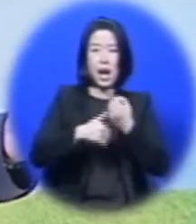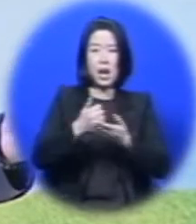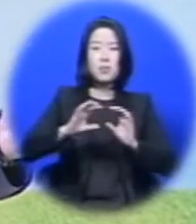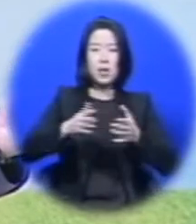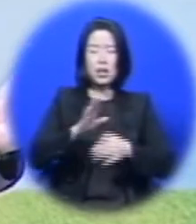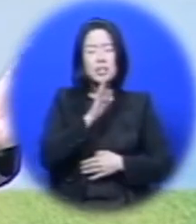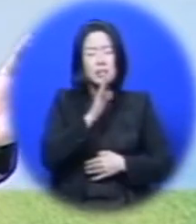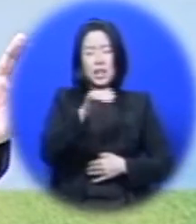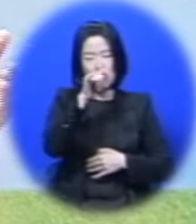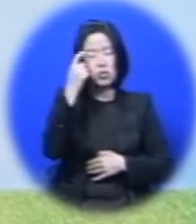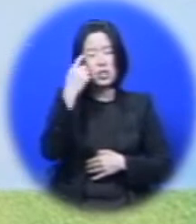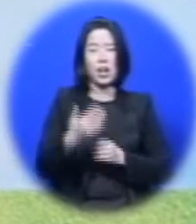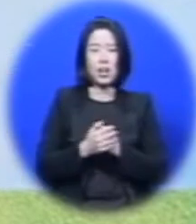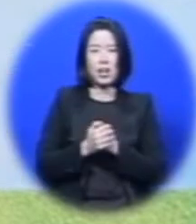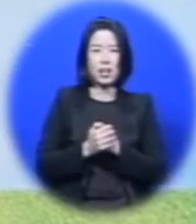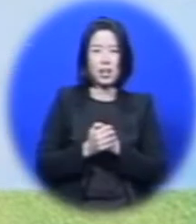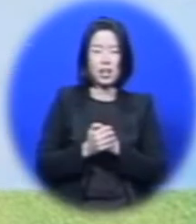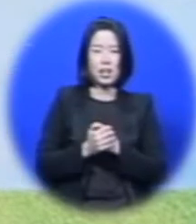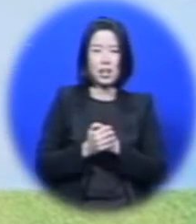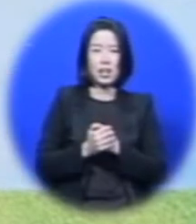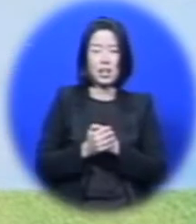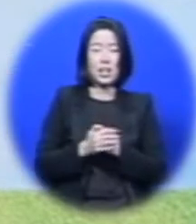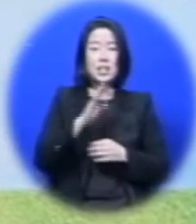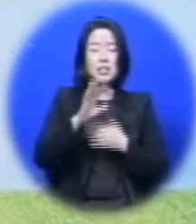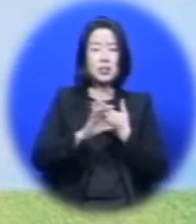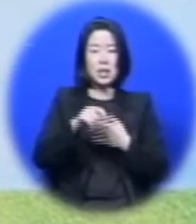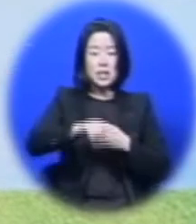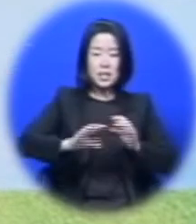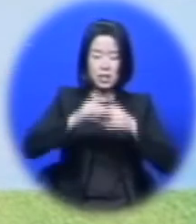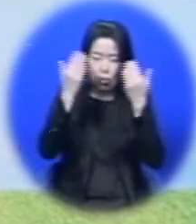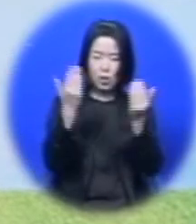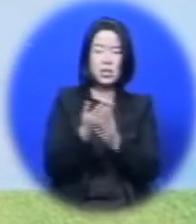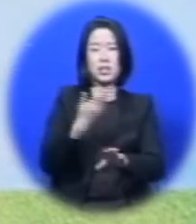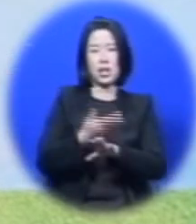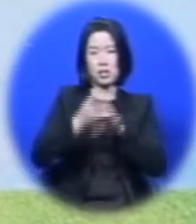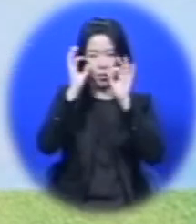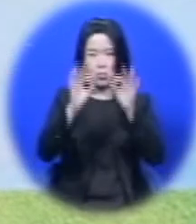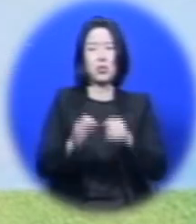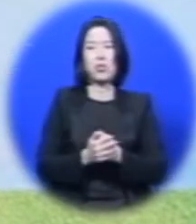있구나. 그러면 이 세상은 완전히 달리 보이게 됩니다.